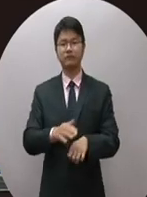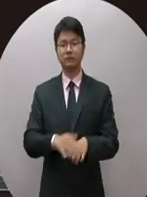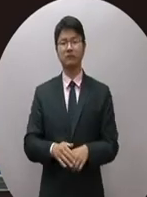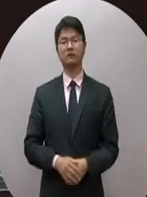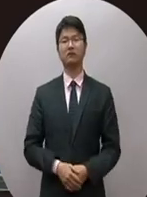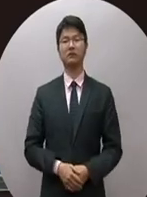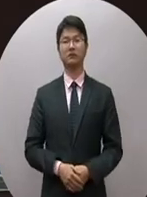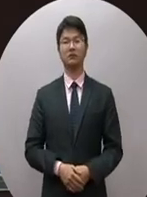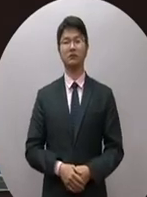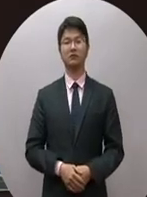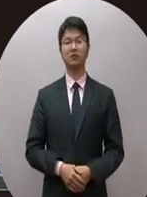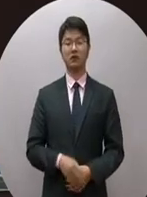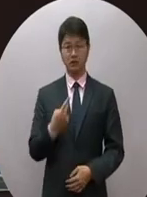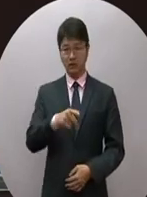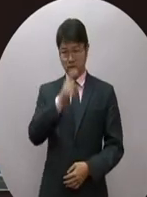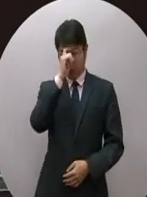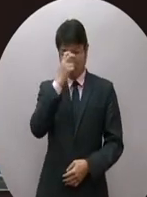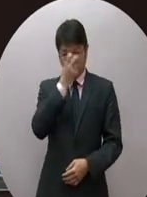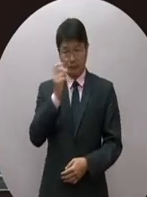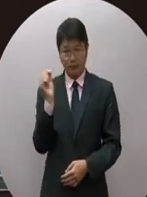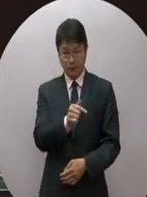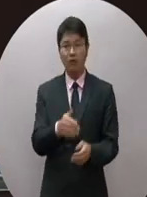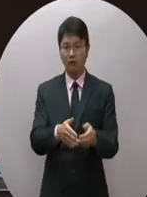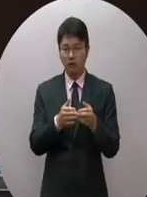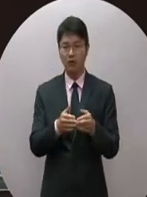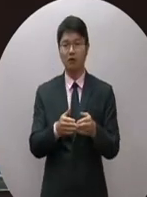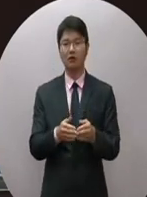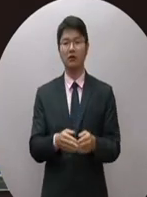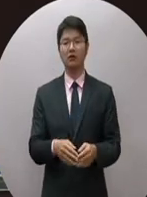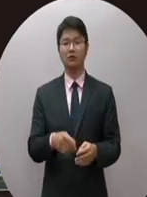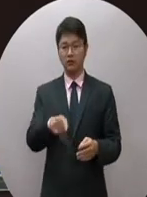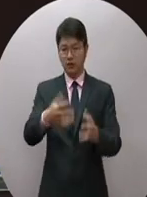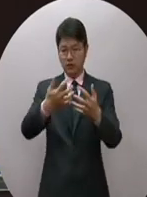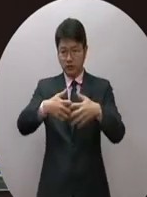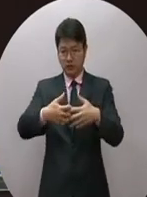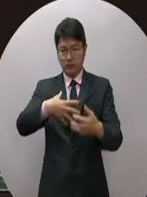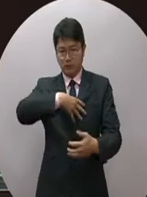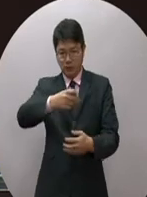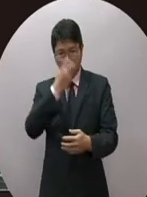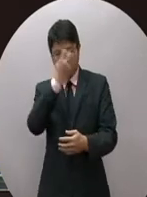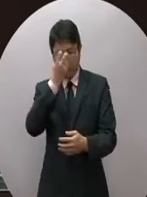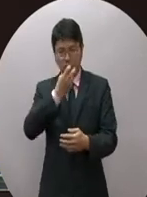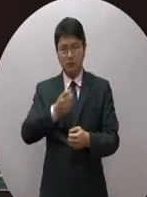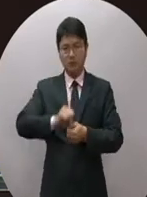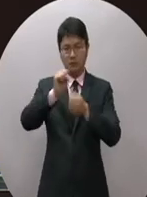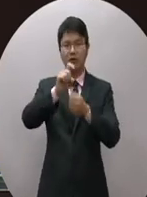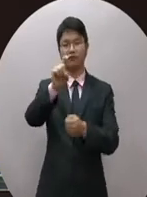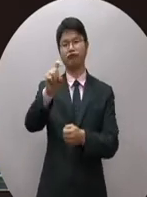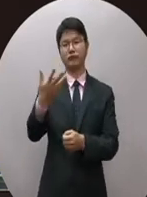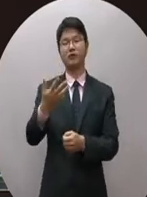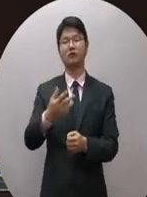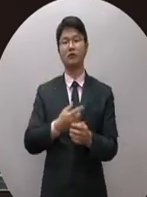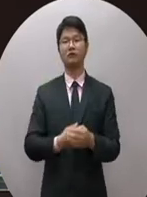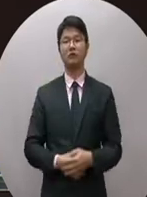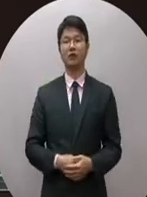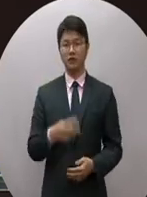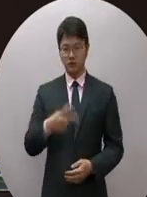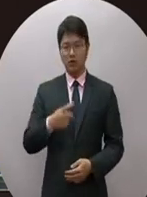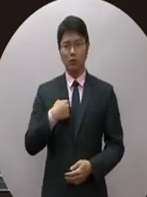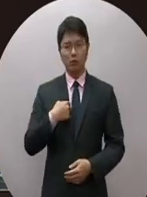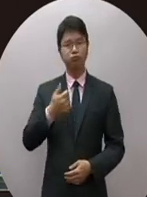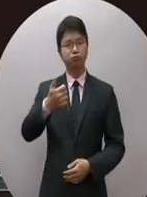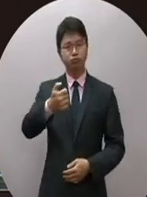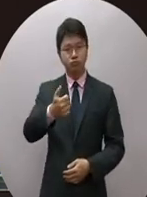率，我们不但立刻增加18台的 X 光机，而且我们非常感谢